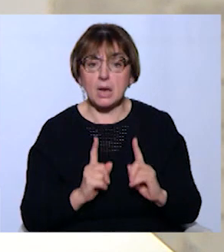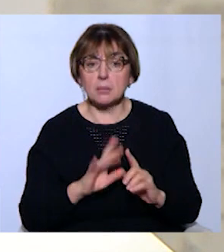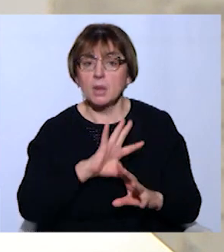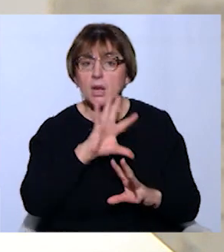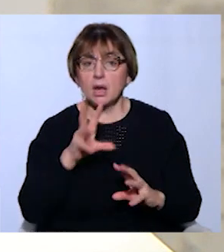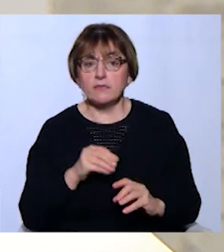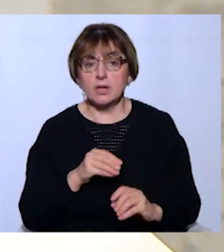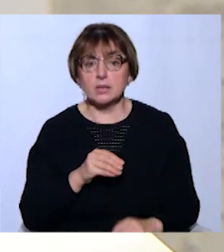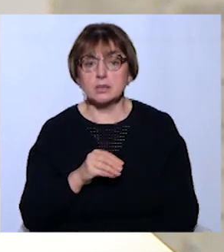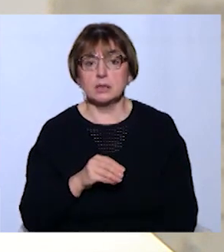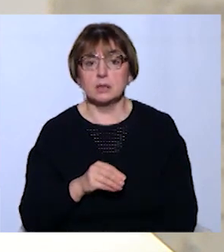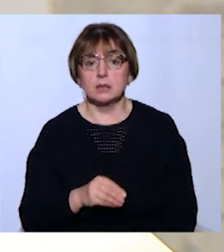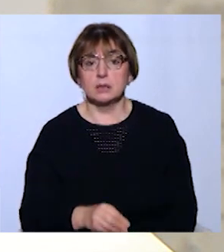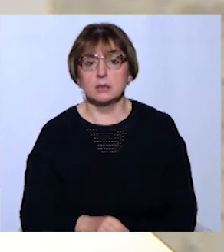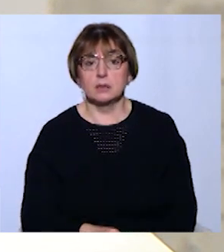ყველაზე